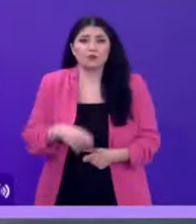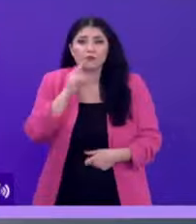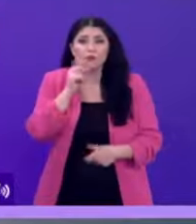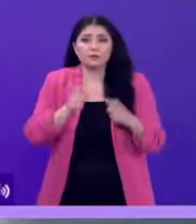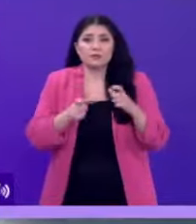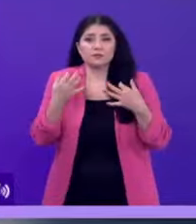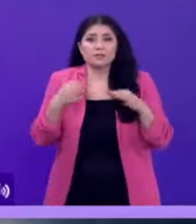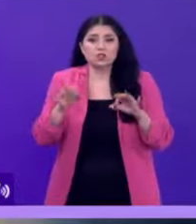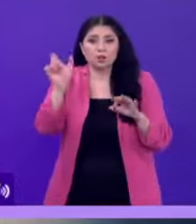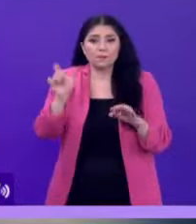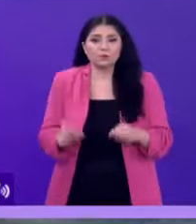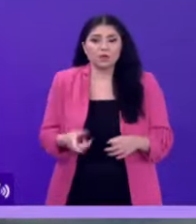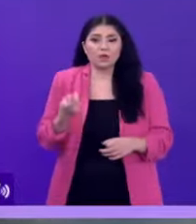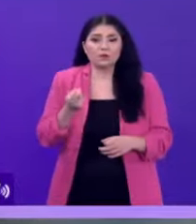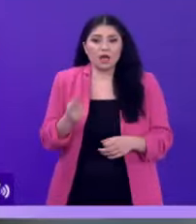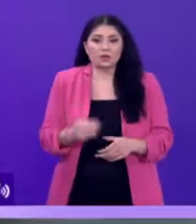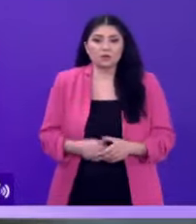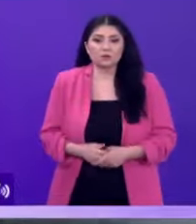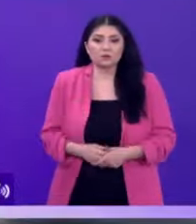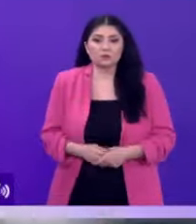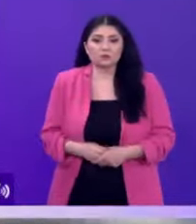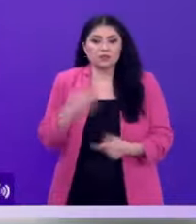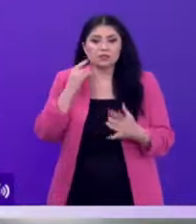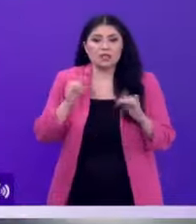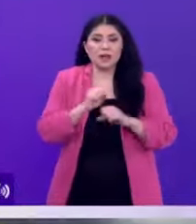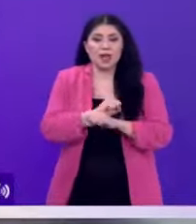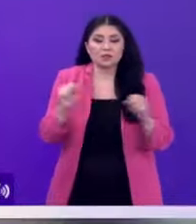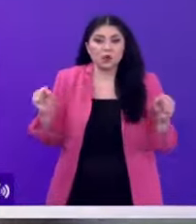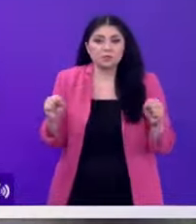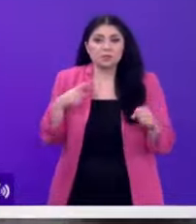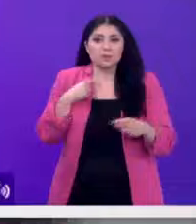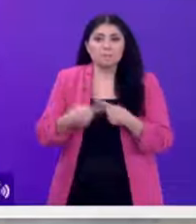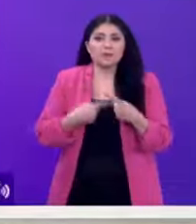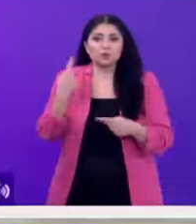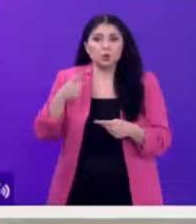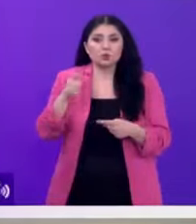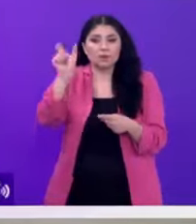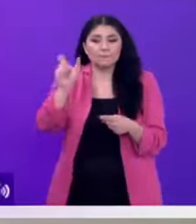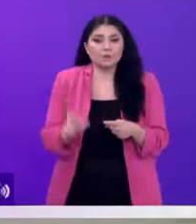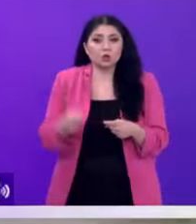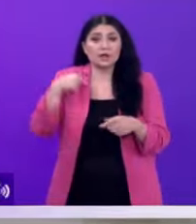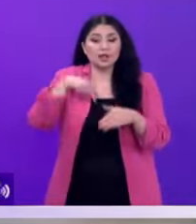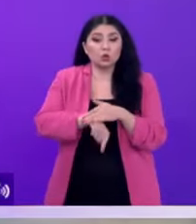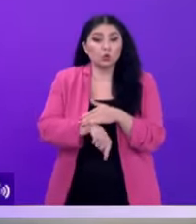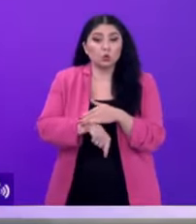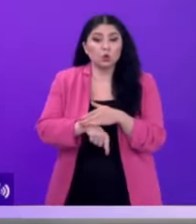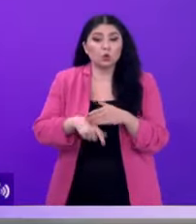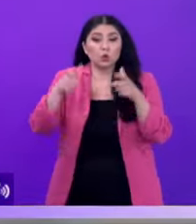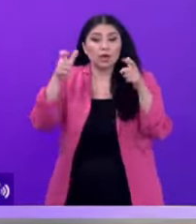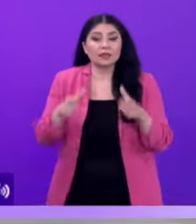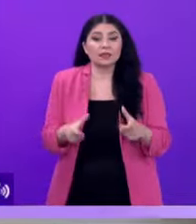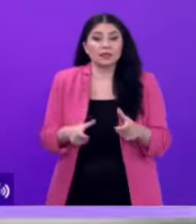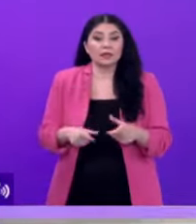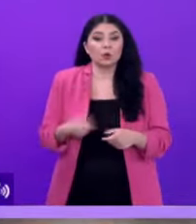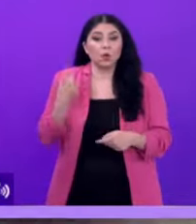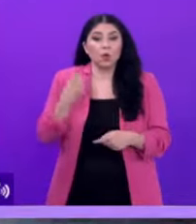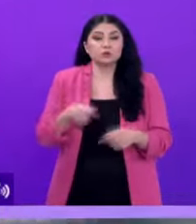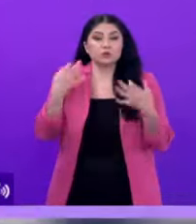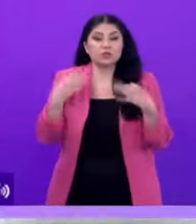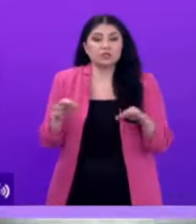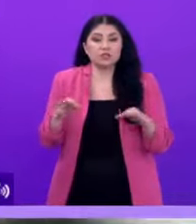10 victime, însă în momentul exploziei erau peste 100 de oameni în interior. 110